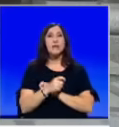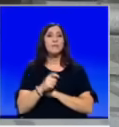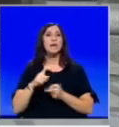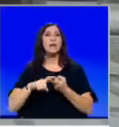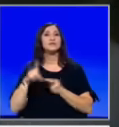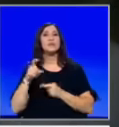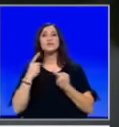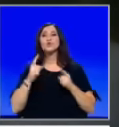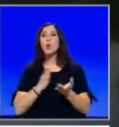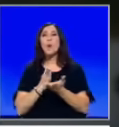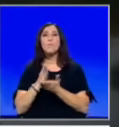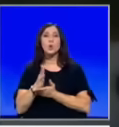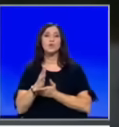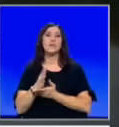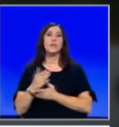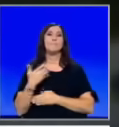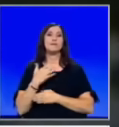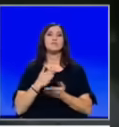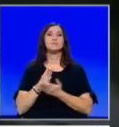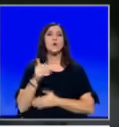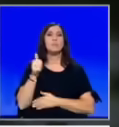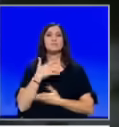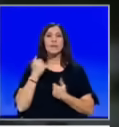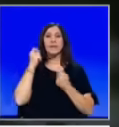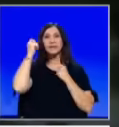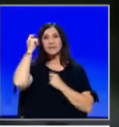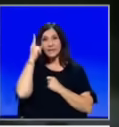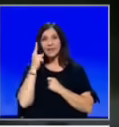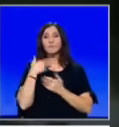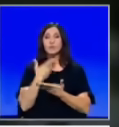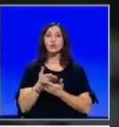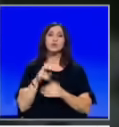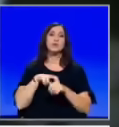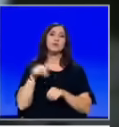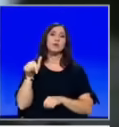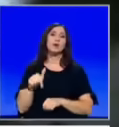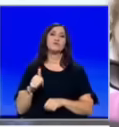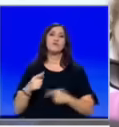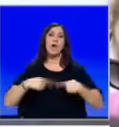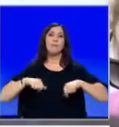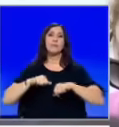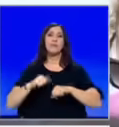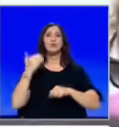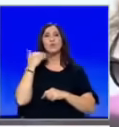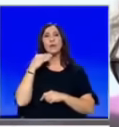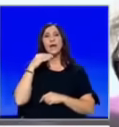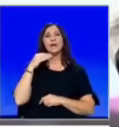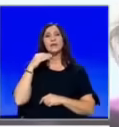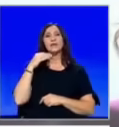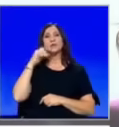друго прокси на Пеевски. Според БСП няма изненада в предложения от Димитър Главчев кабинет. Добре е, че